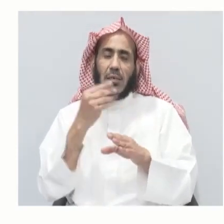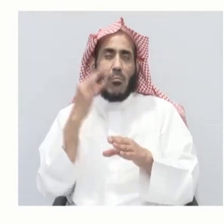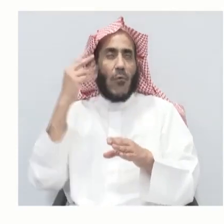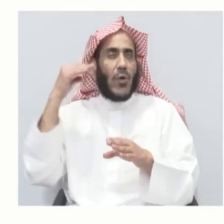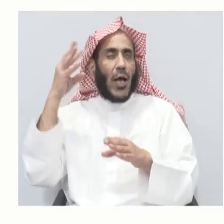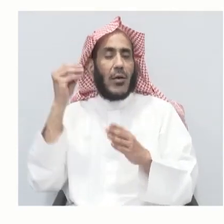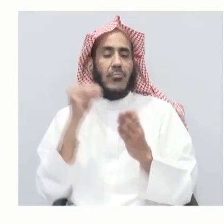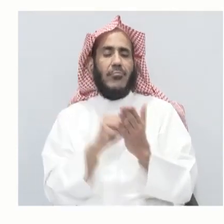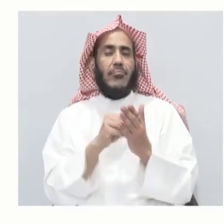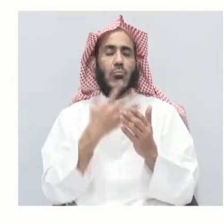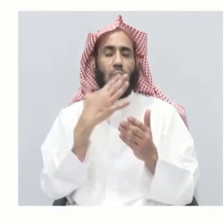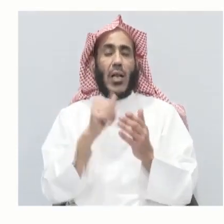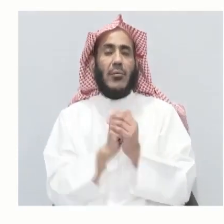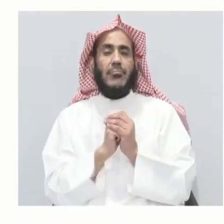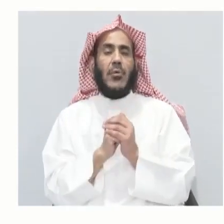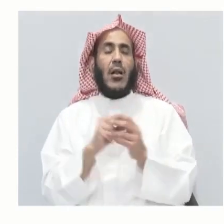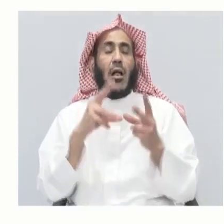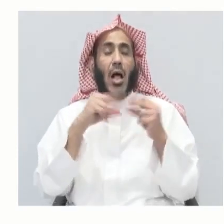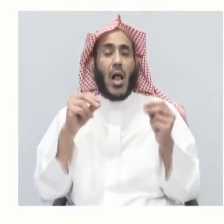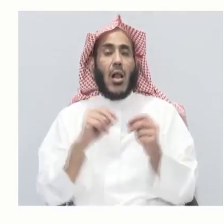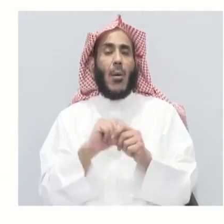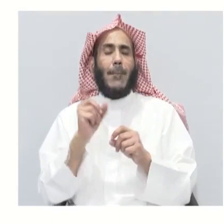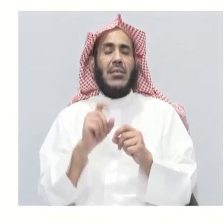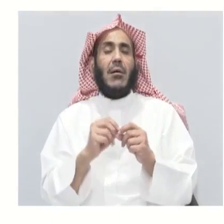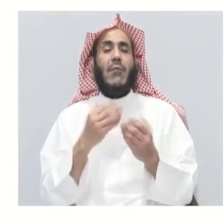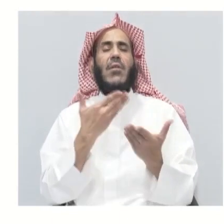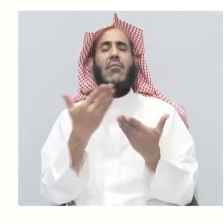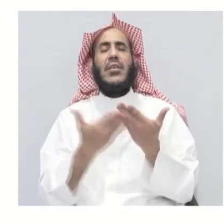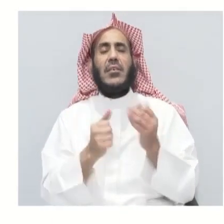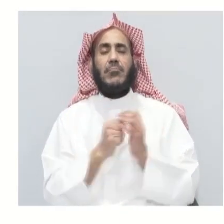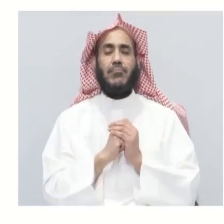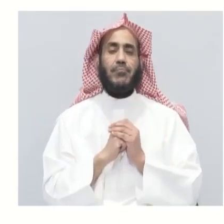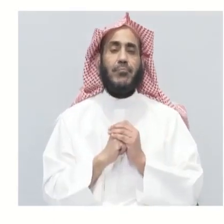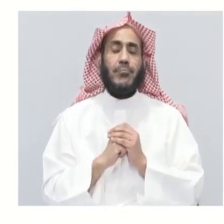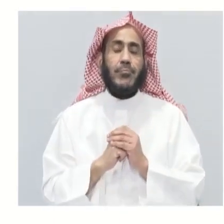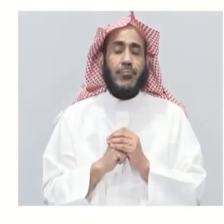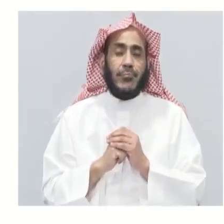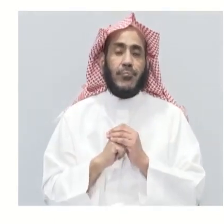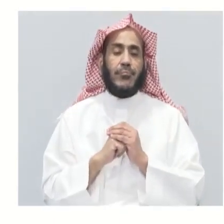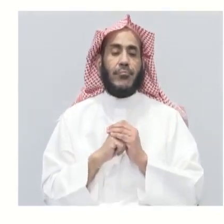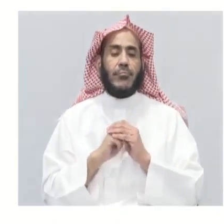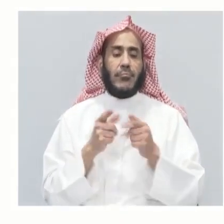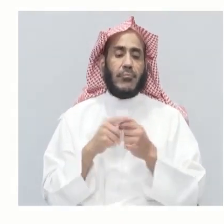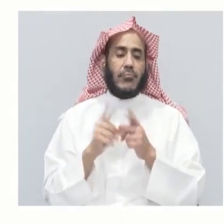خيالك اسلوب يسهل عليك حل المساله دائما في الفيزياء ف ماذا نبدا